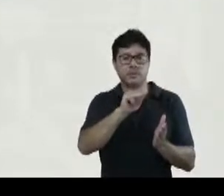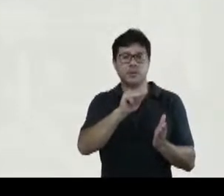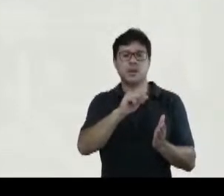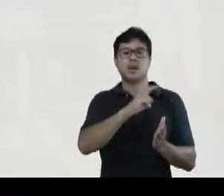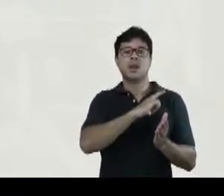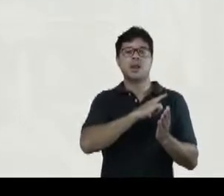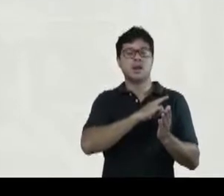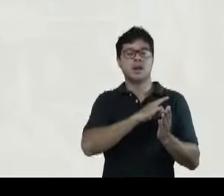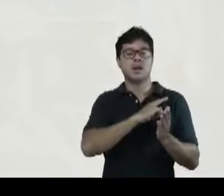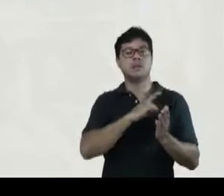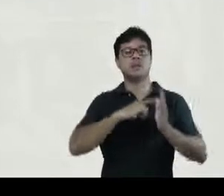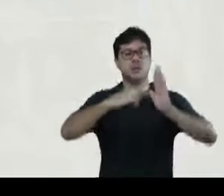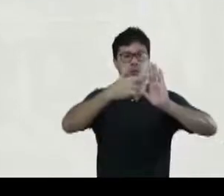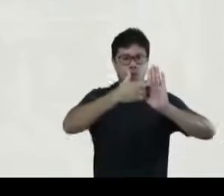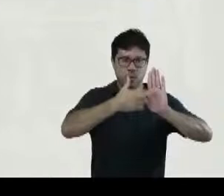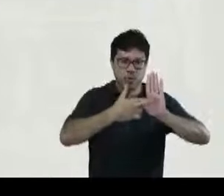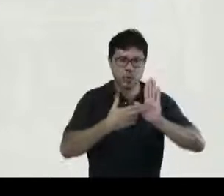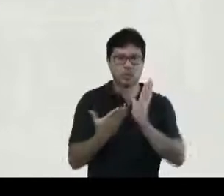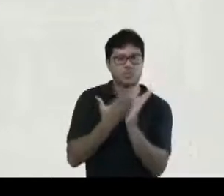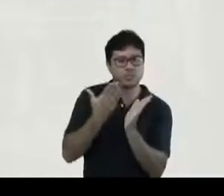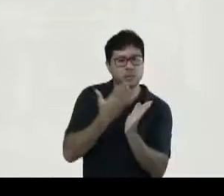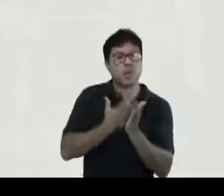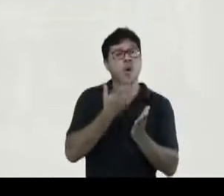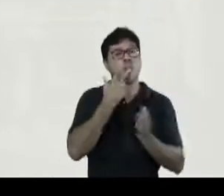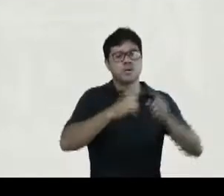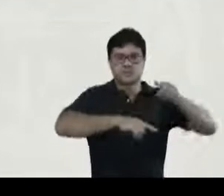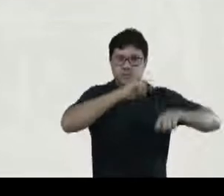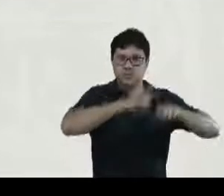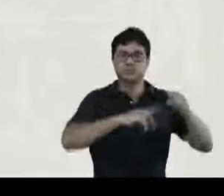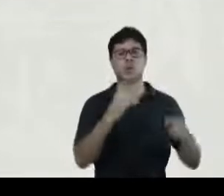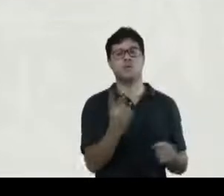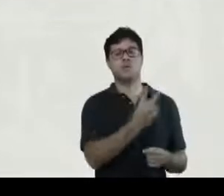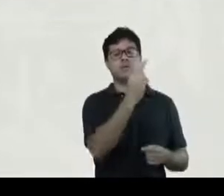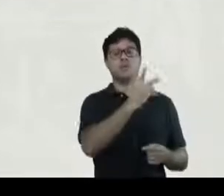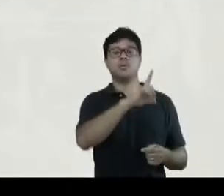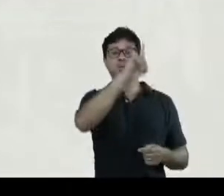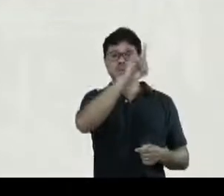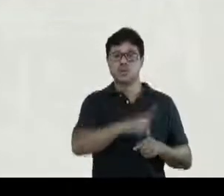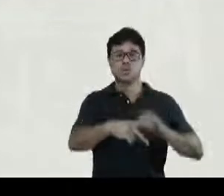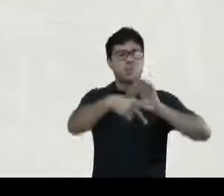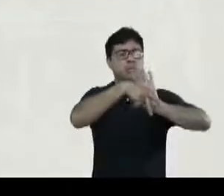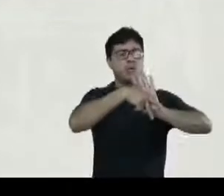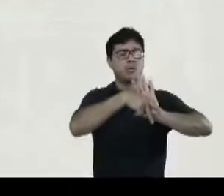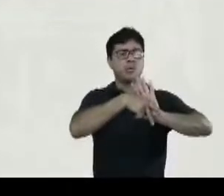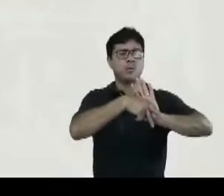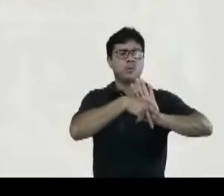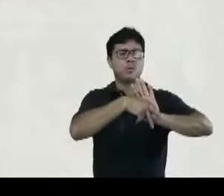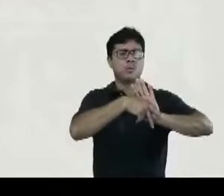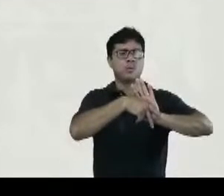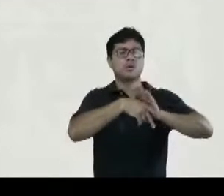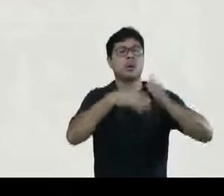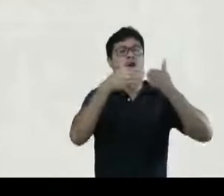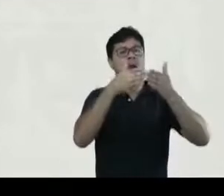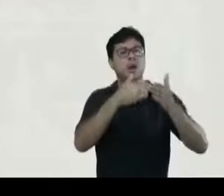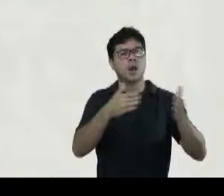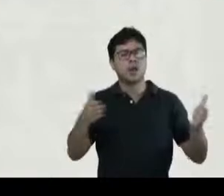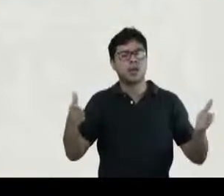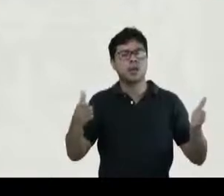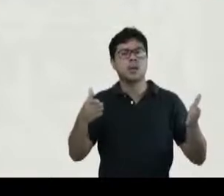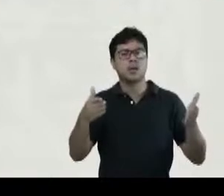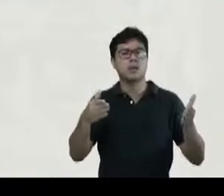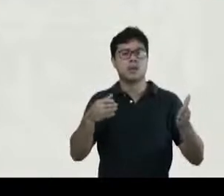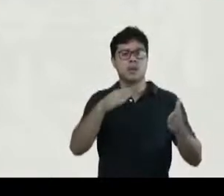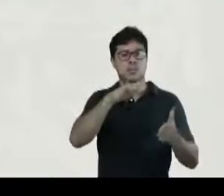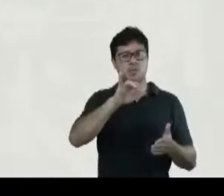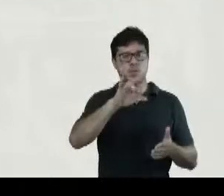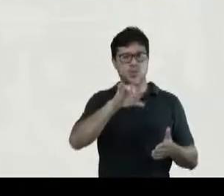die bibliothekarische Erschließung noch weiter. Neben Bibliotheken sind heute Museen, Archive und